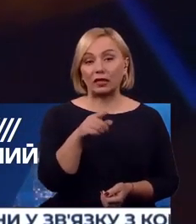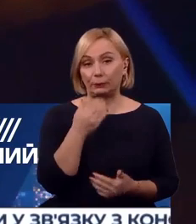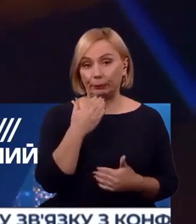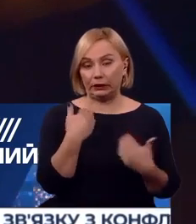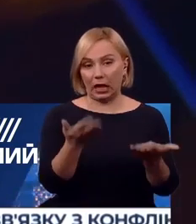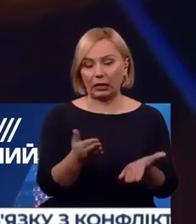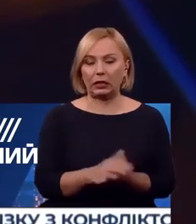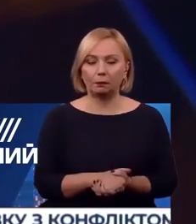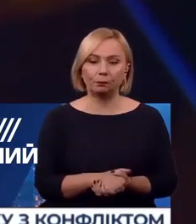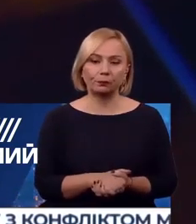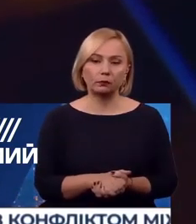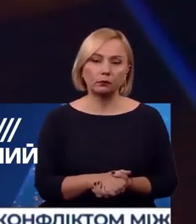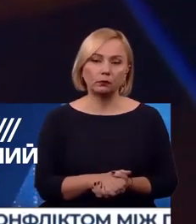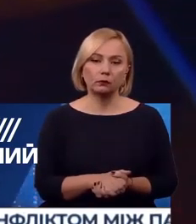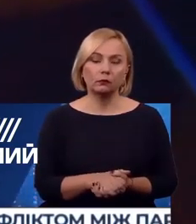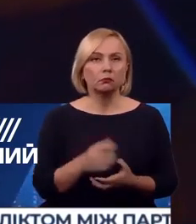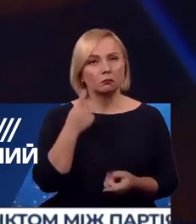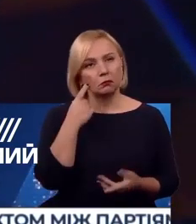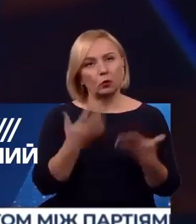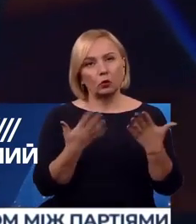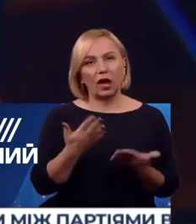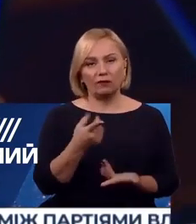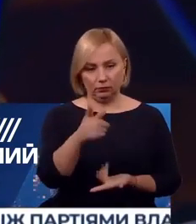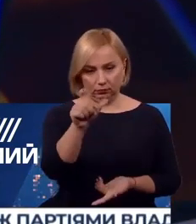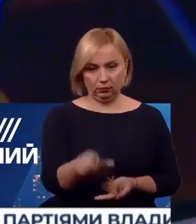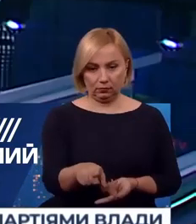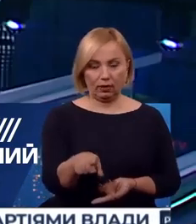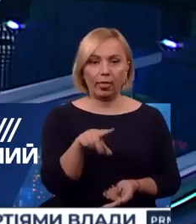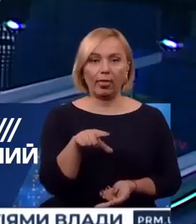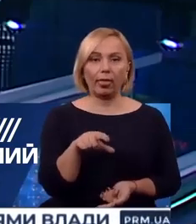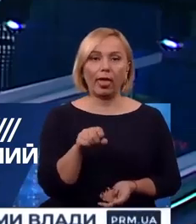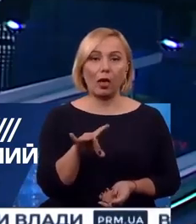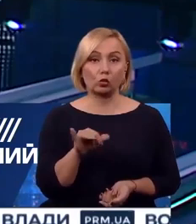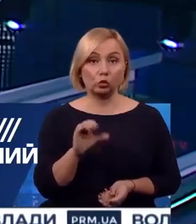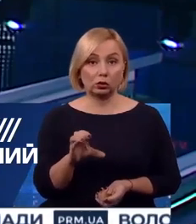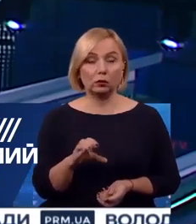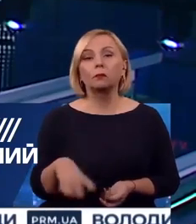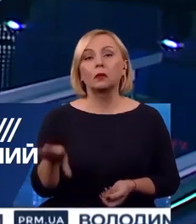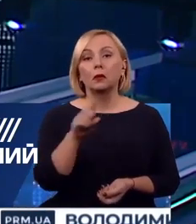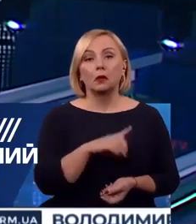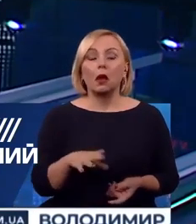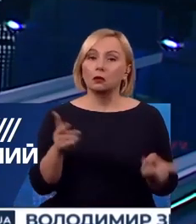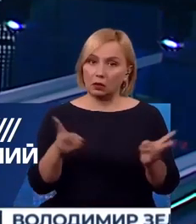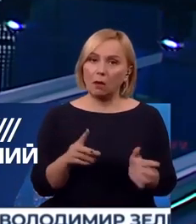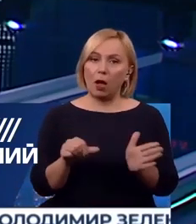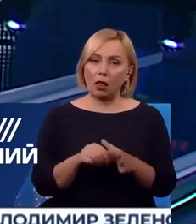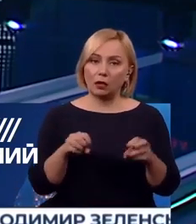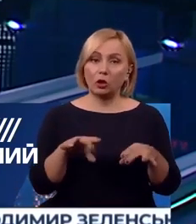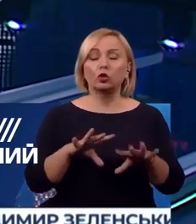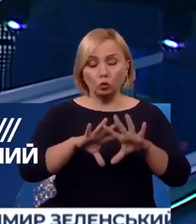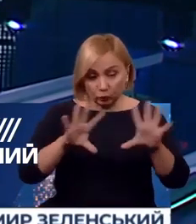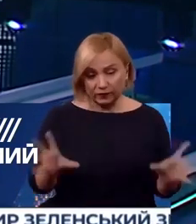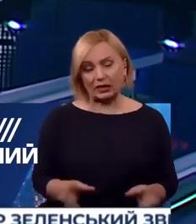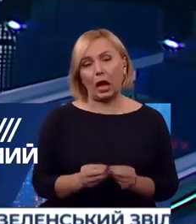питання. От дивіться, уявимо собі, що ви Герус. Країні треба електроенергія. Ну, взагалі, потрібно,